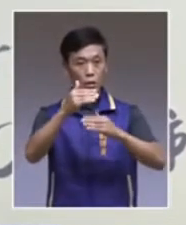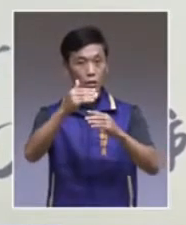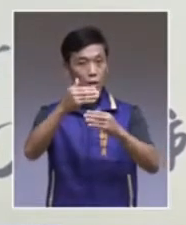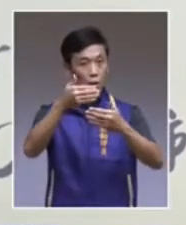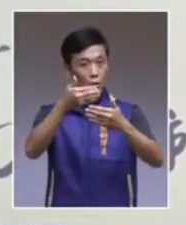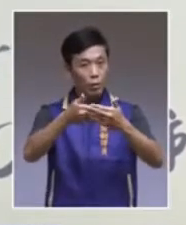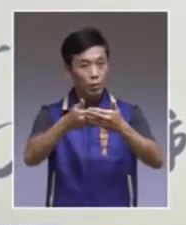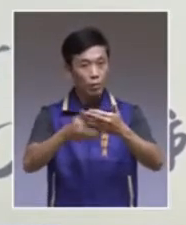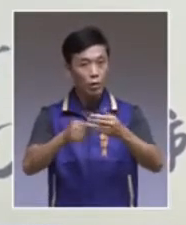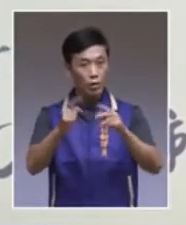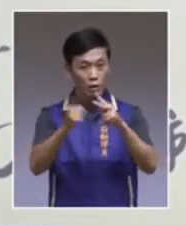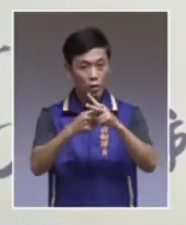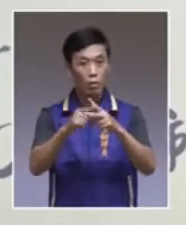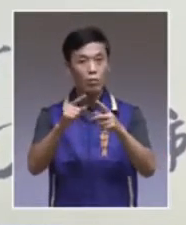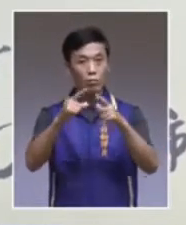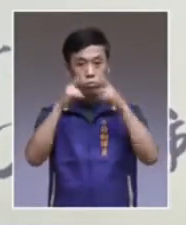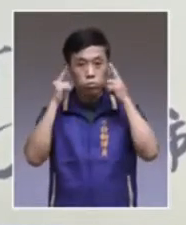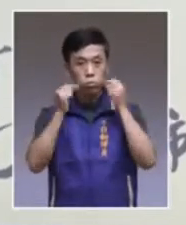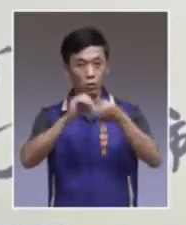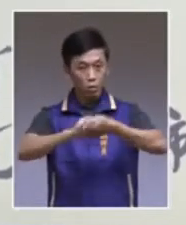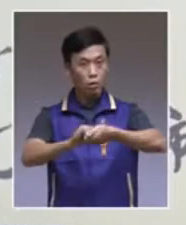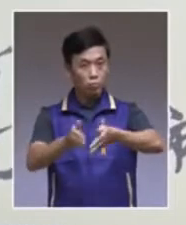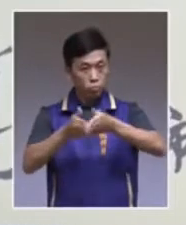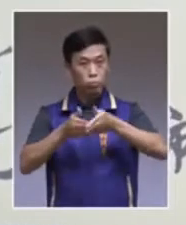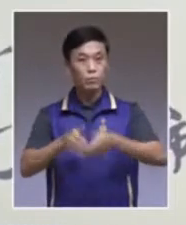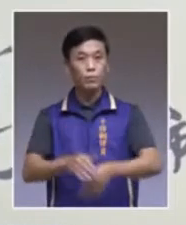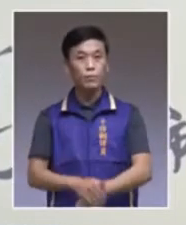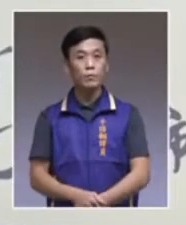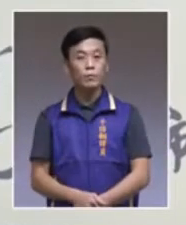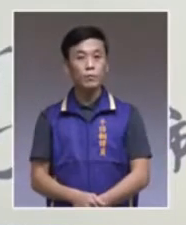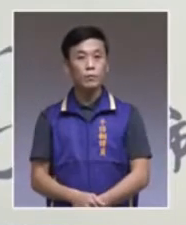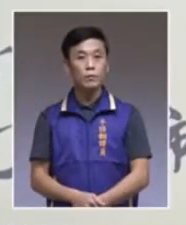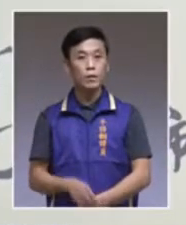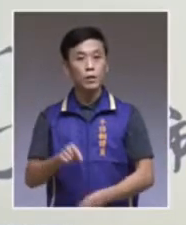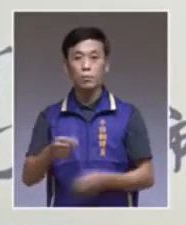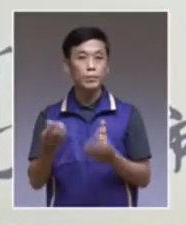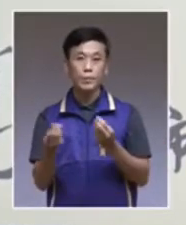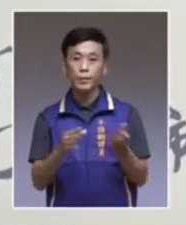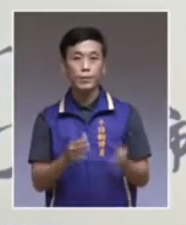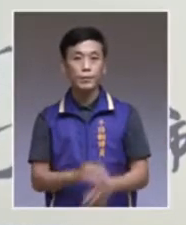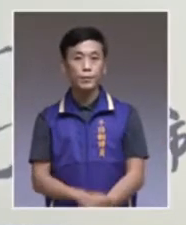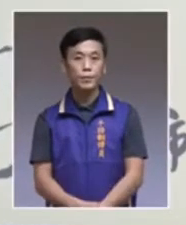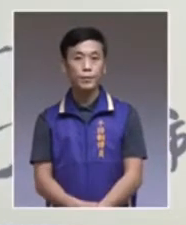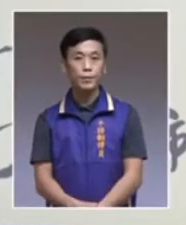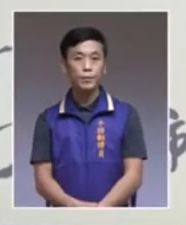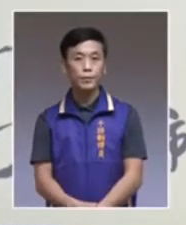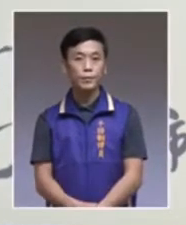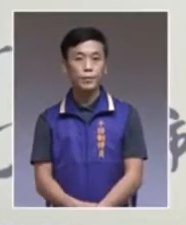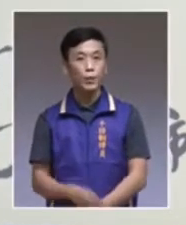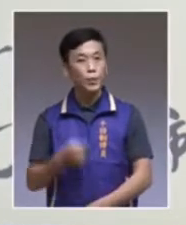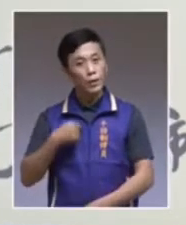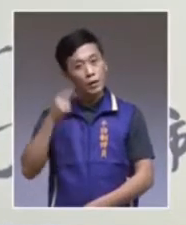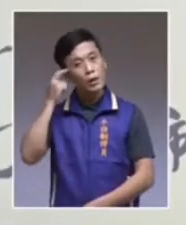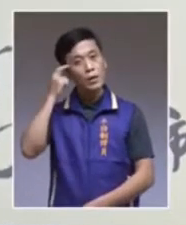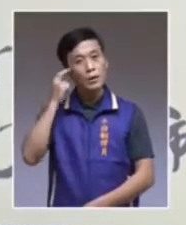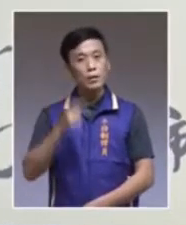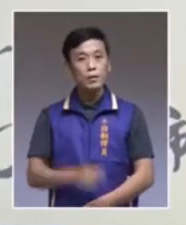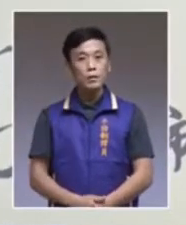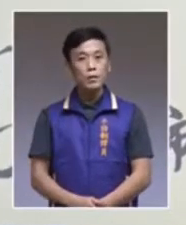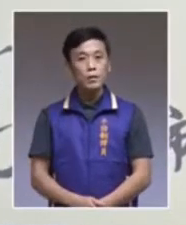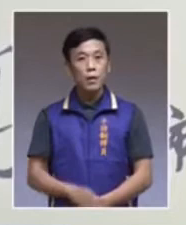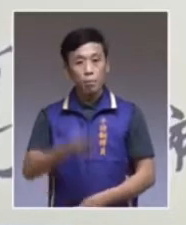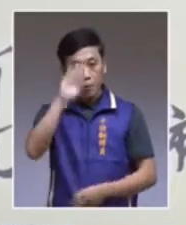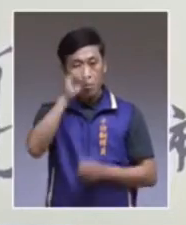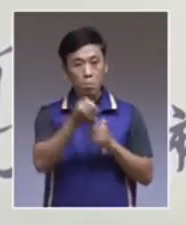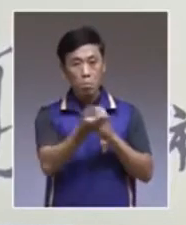那就一定要戴上口罩。这个是马博阿多的代志。那但是我想在疫情的